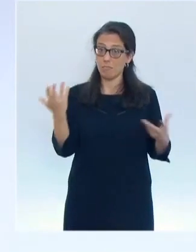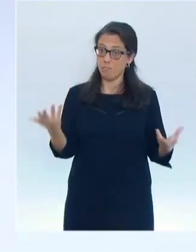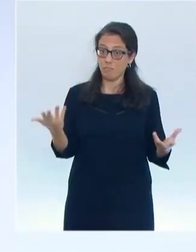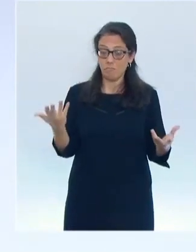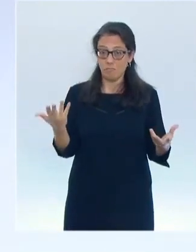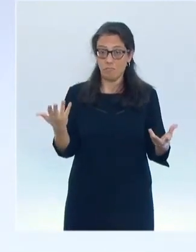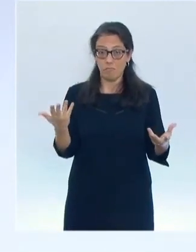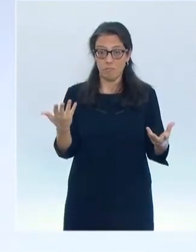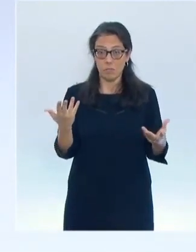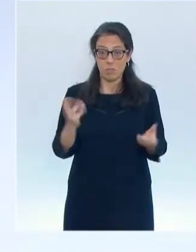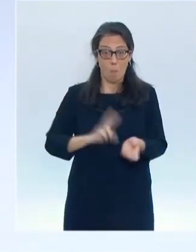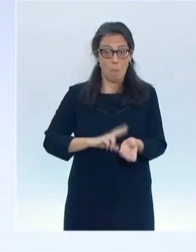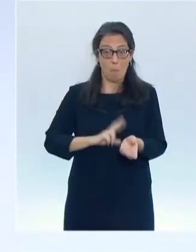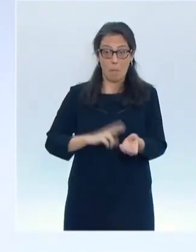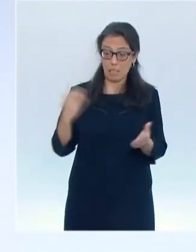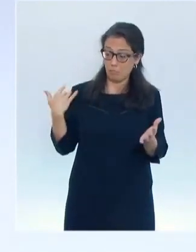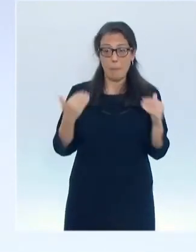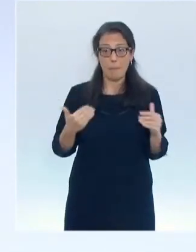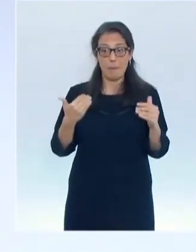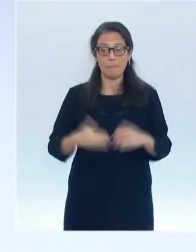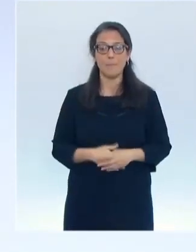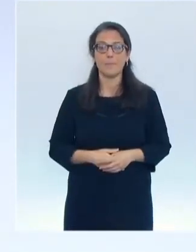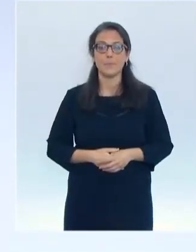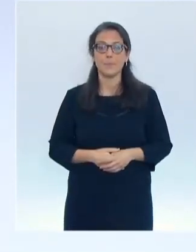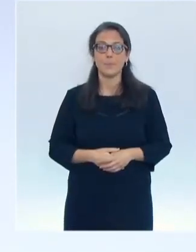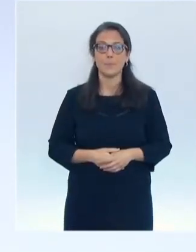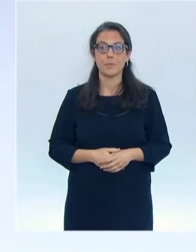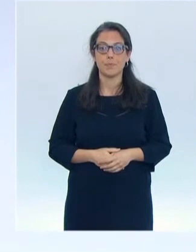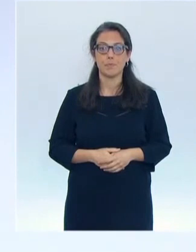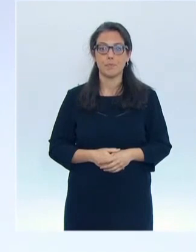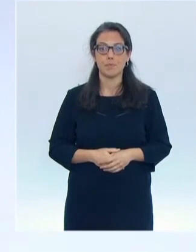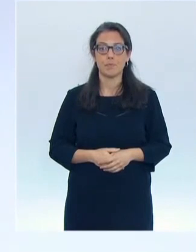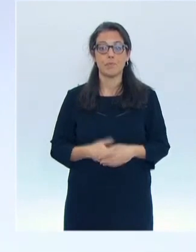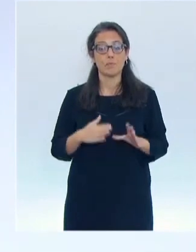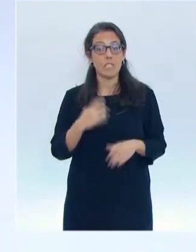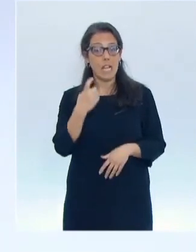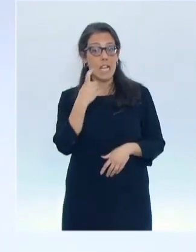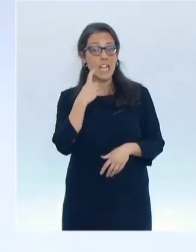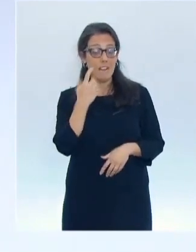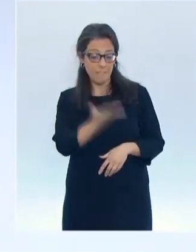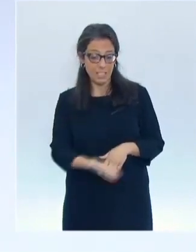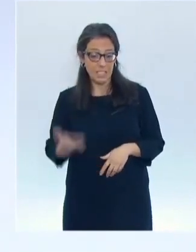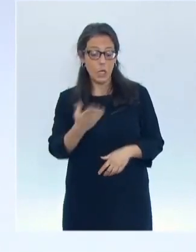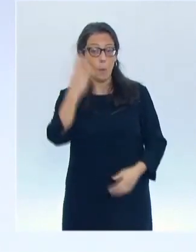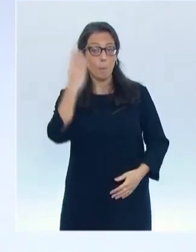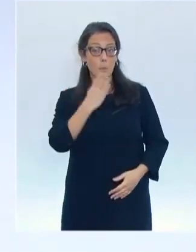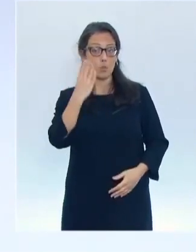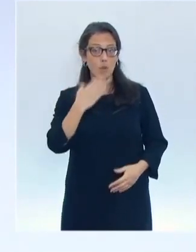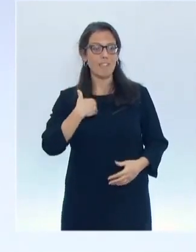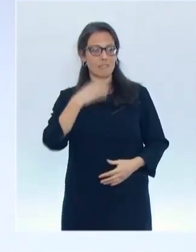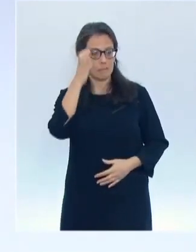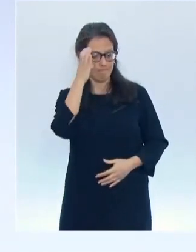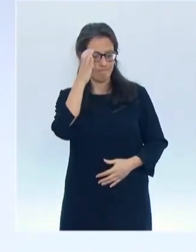et deux et trois vaccins le tout bien sûr retransmis sur les écrans géants et il y aura un